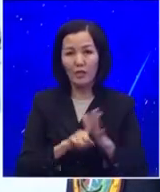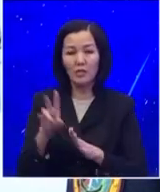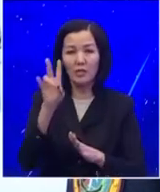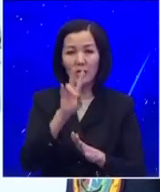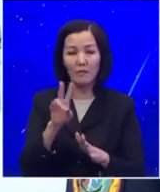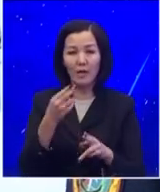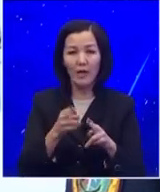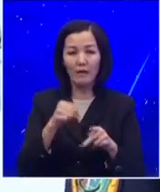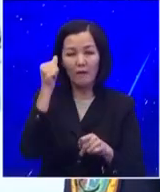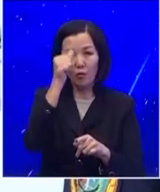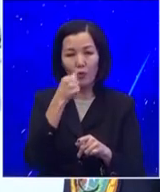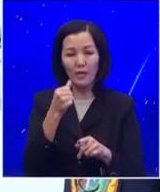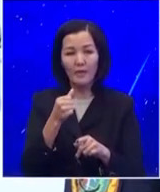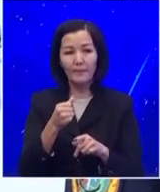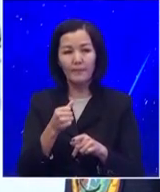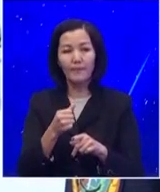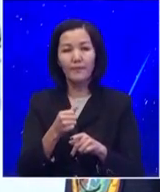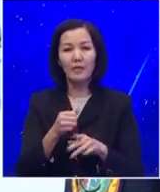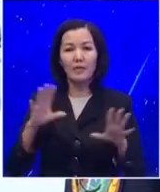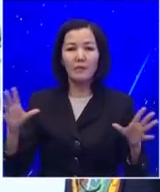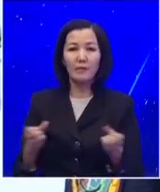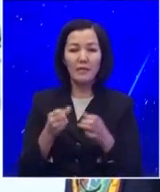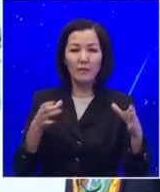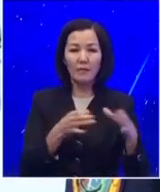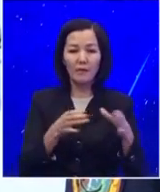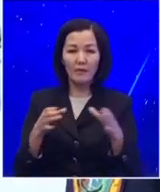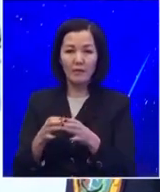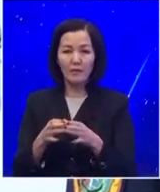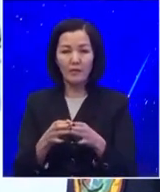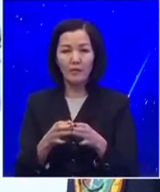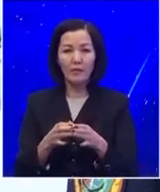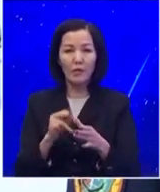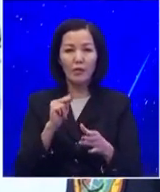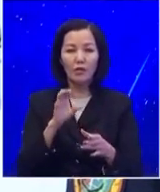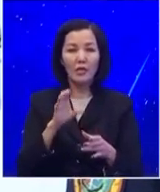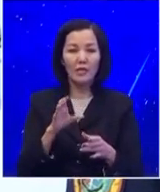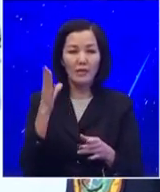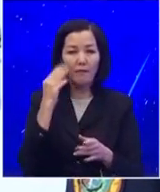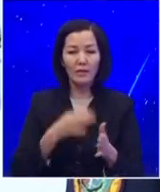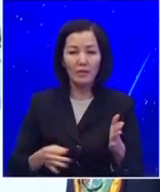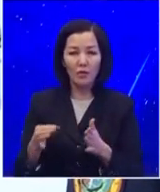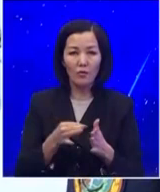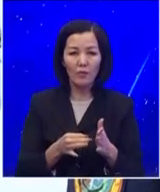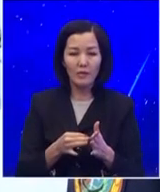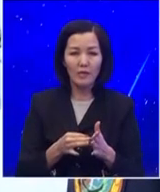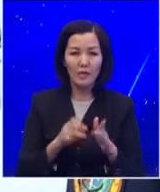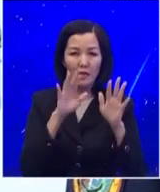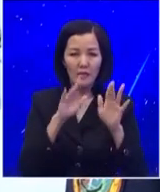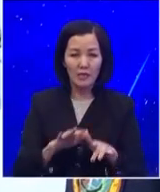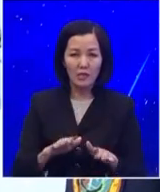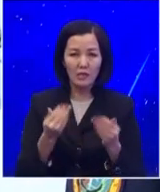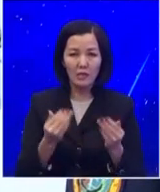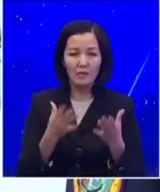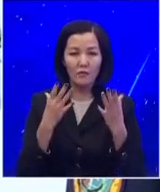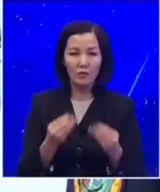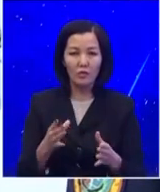месяца текущего года, по спасательными подразделениями Департамента по чрезвычайным ситуациям Алматинской области и снежных заносов на